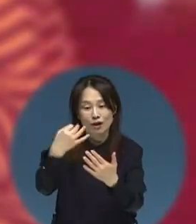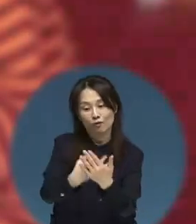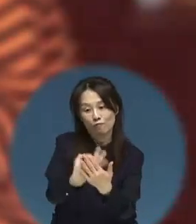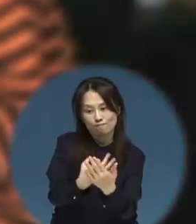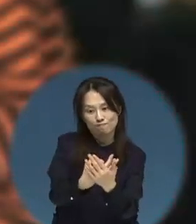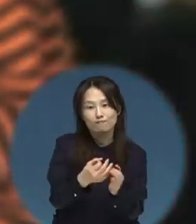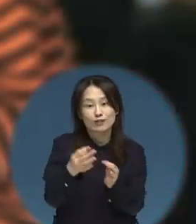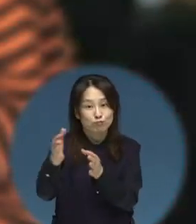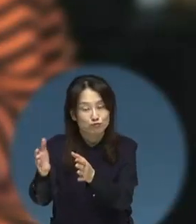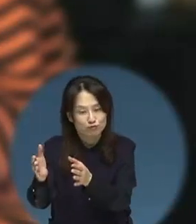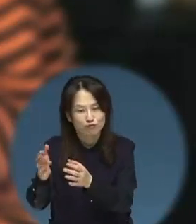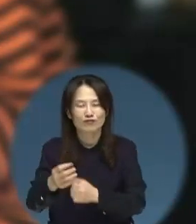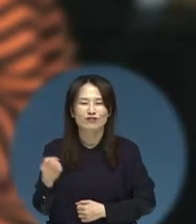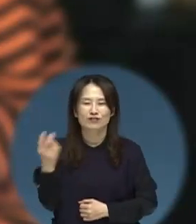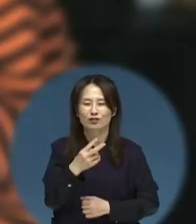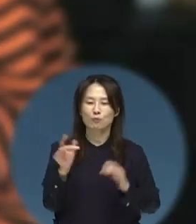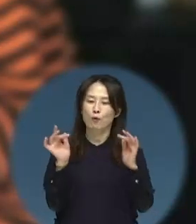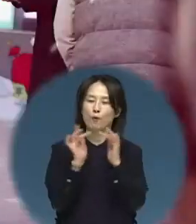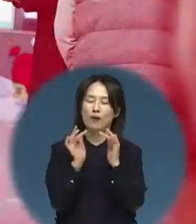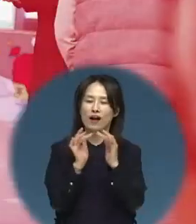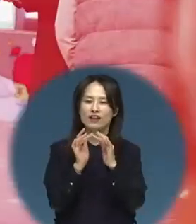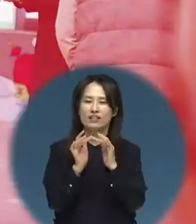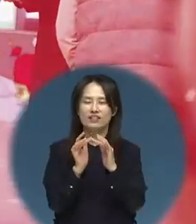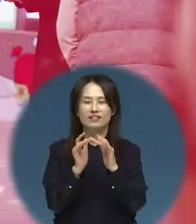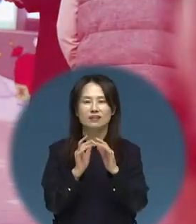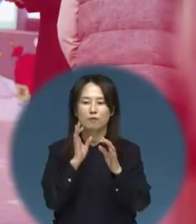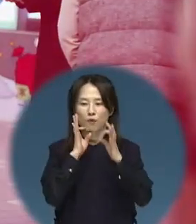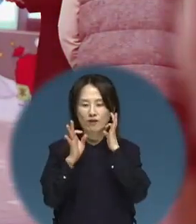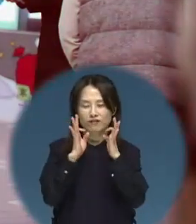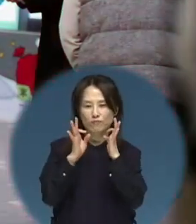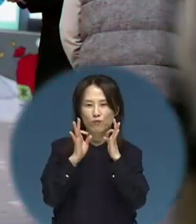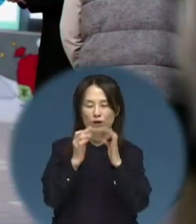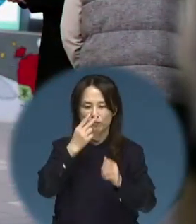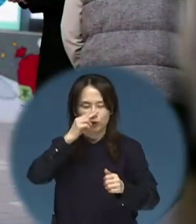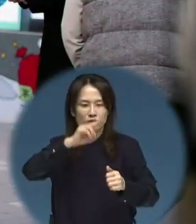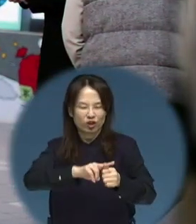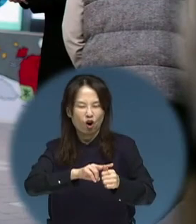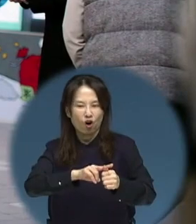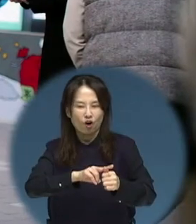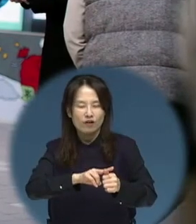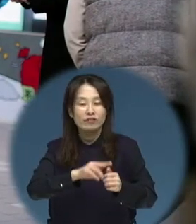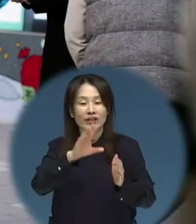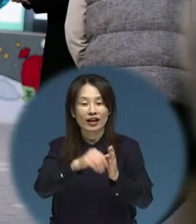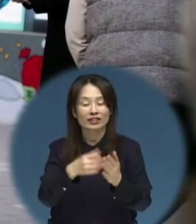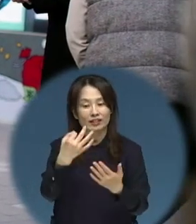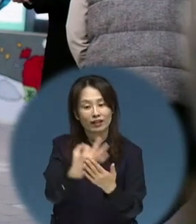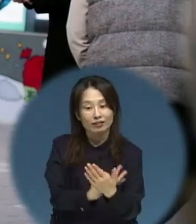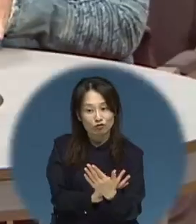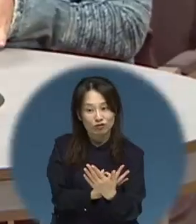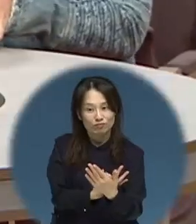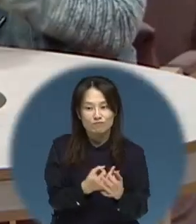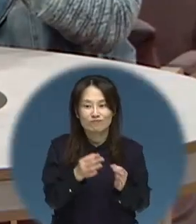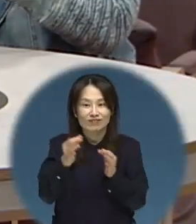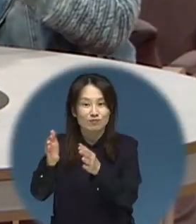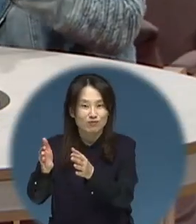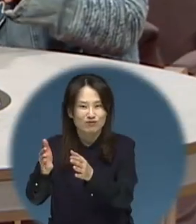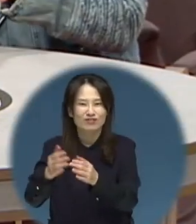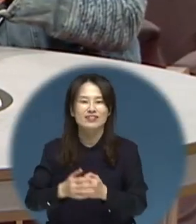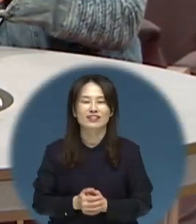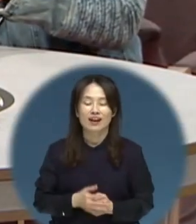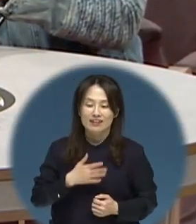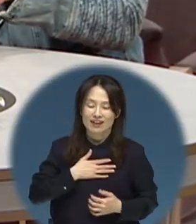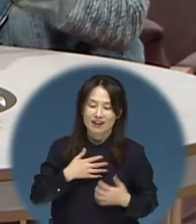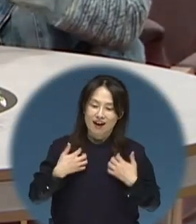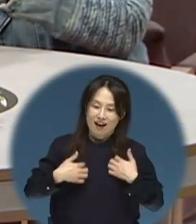카페를 하기도 하고 또 온라인에서 여러 가지 챌린지들을 하기도 하고 하이킹도 하고 이렇게 하면서 이제 내가 하는